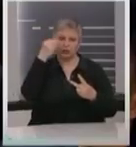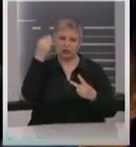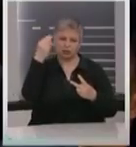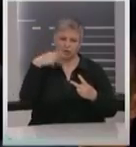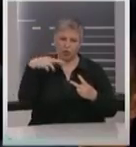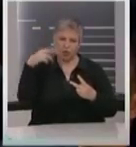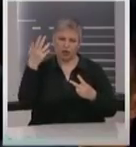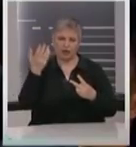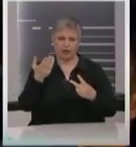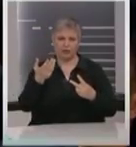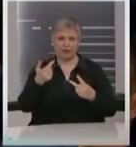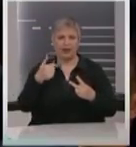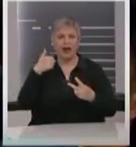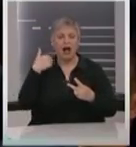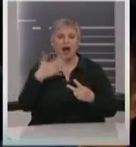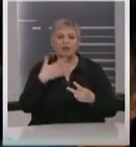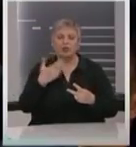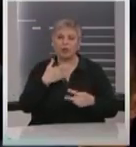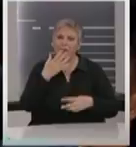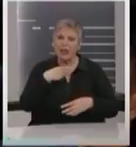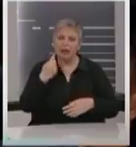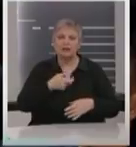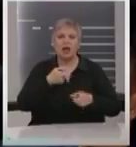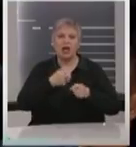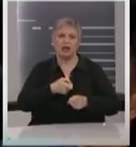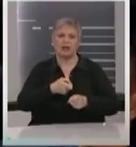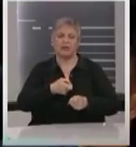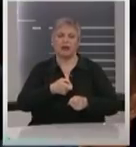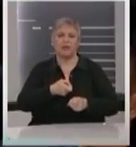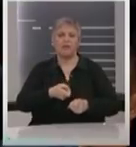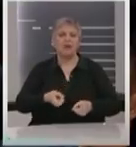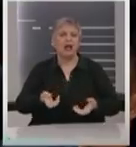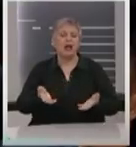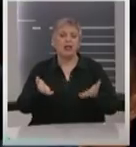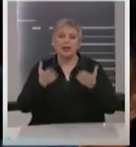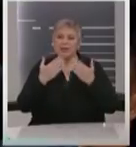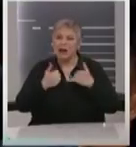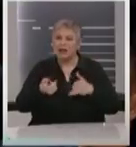χώρας. Δεν υπάρχει τρόπος, εάν δεν ρυθμιστεί το δάνειο,